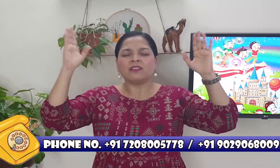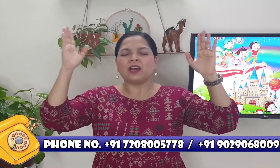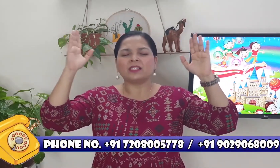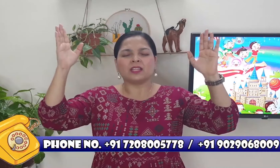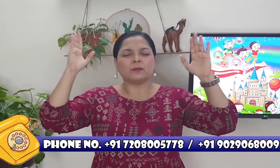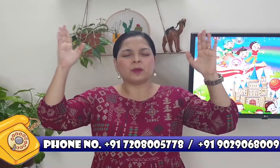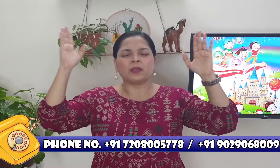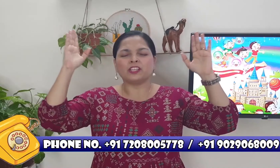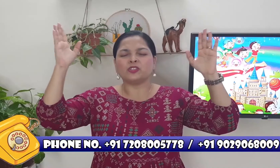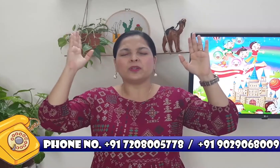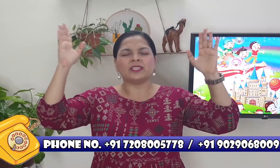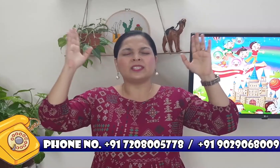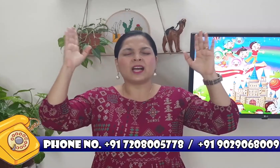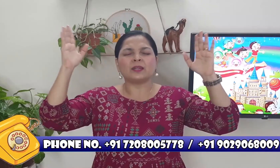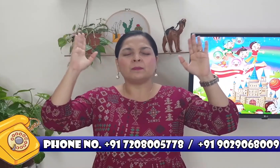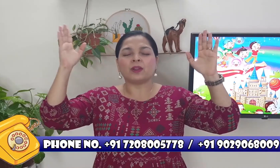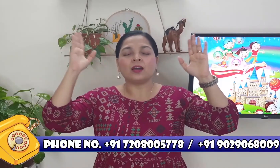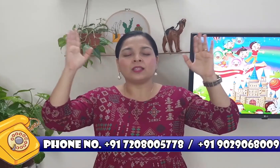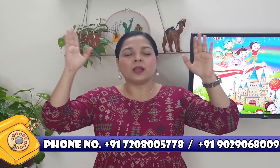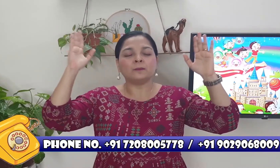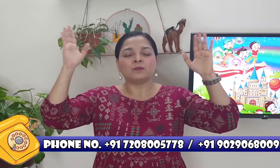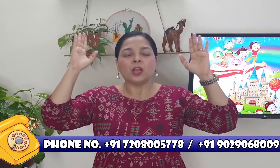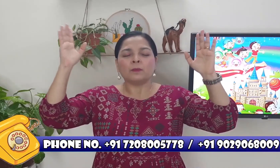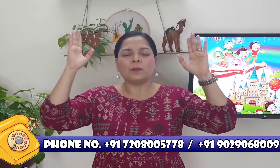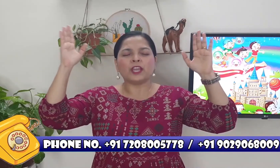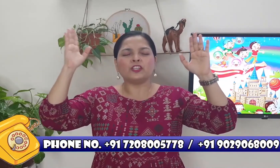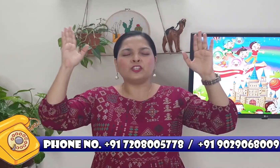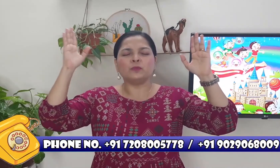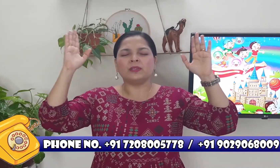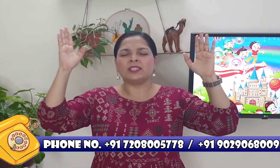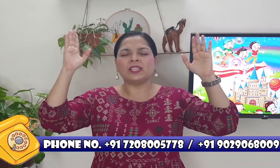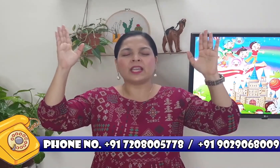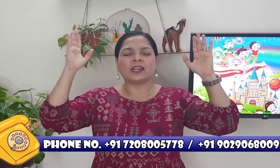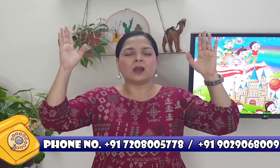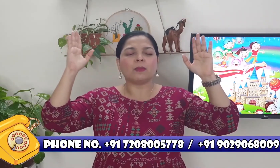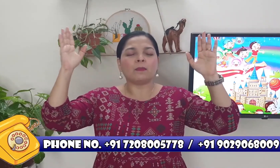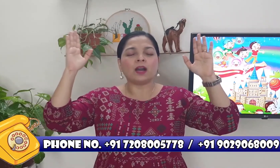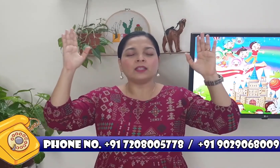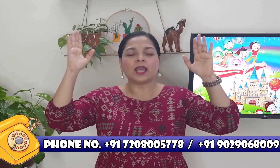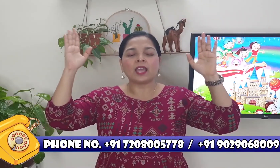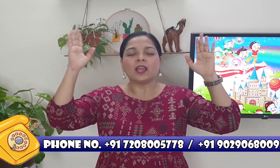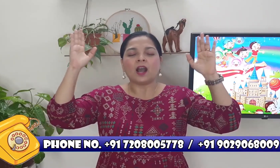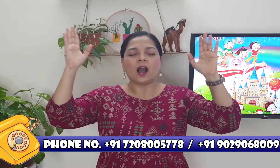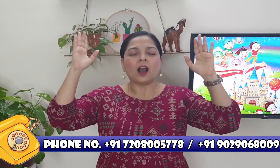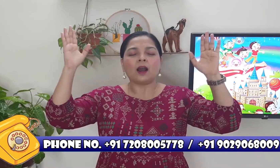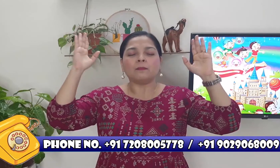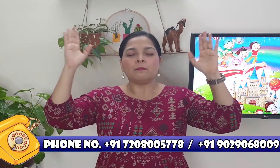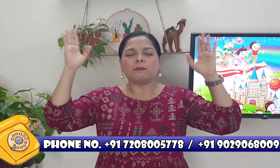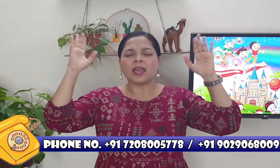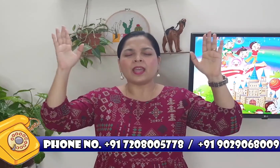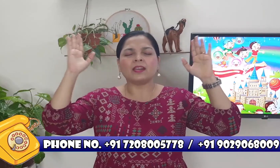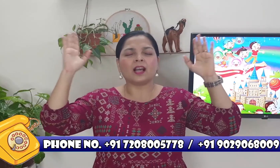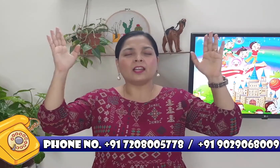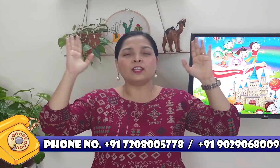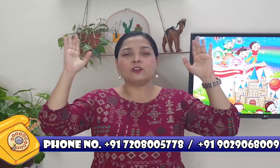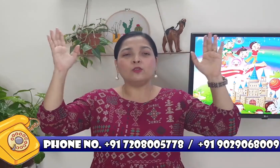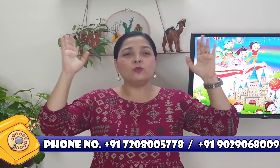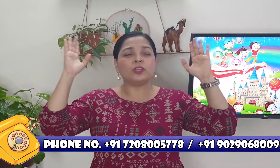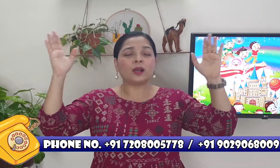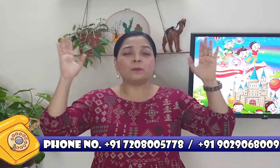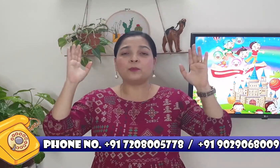बांधते रीपा हाते. धन्यवाद पिता परमेश्वर. ही सर्व प्रार्थना मी येशूच्या नावात नावाने मागत आहे.